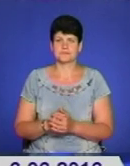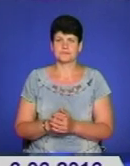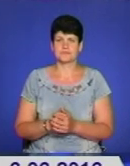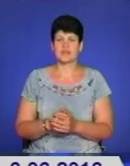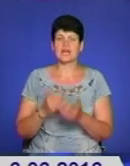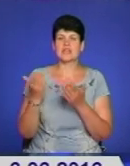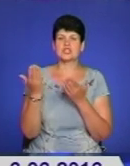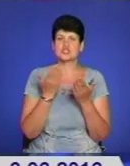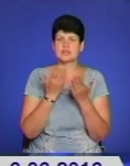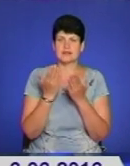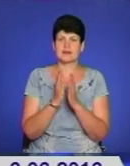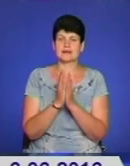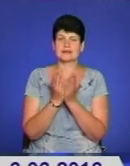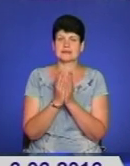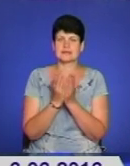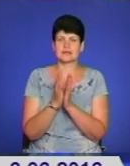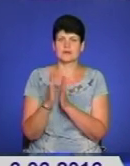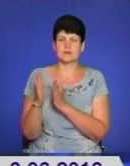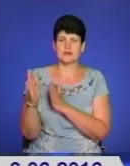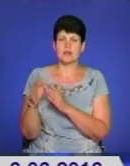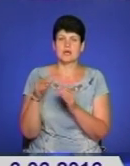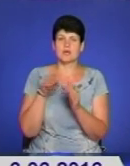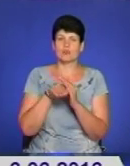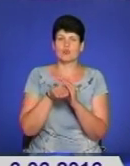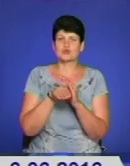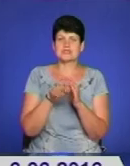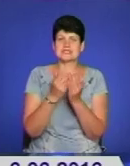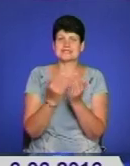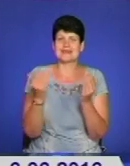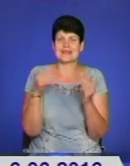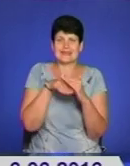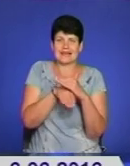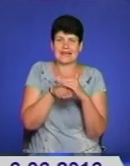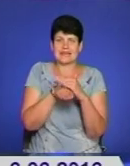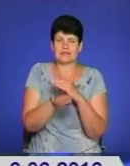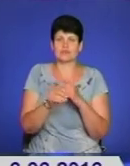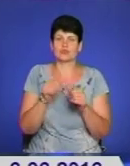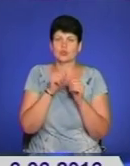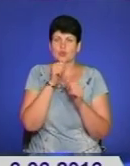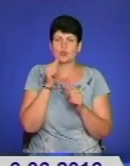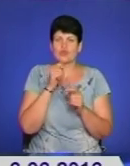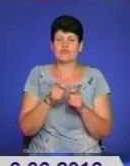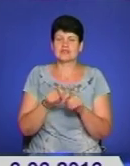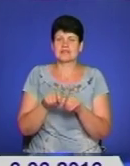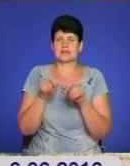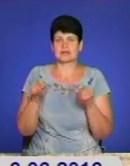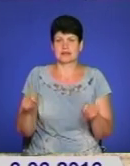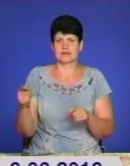Читальню із книгозбірні Ігоря Герети, а також музей Краївку відкрили та освятили у Тернополі. Подробиці у сюжеті Любові